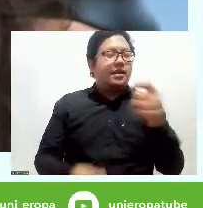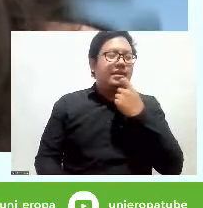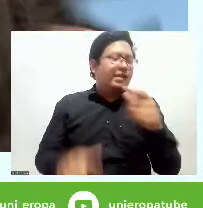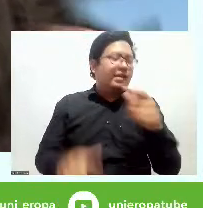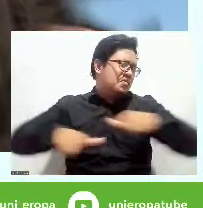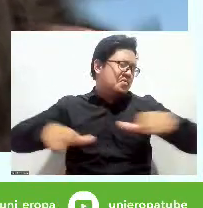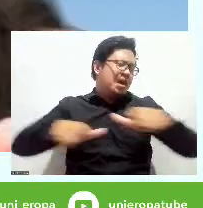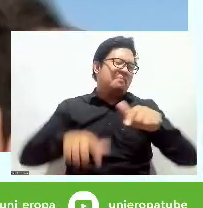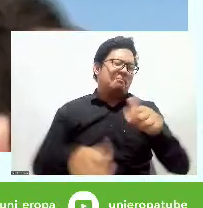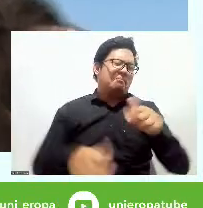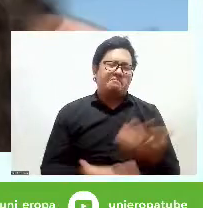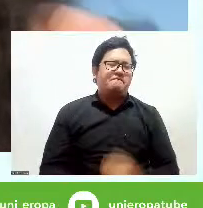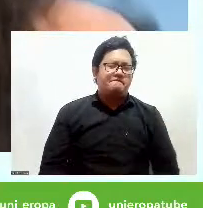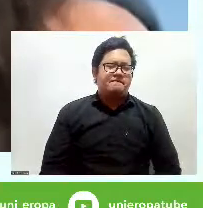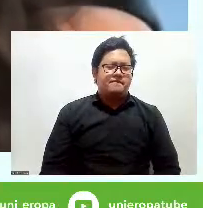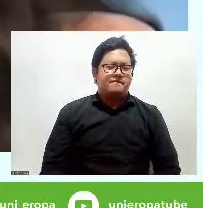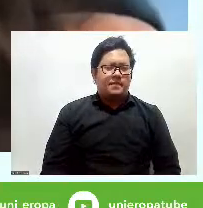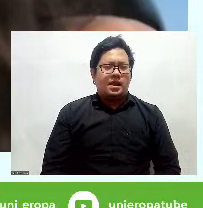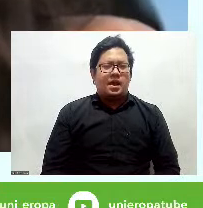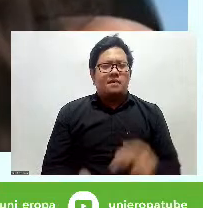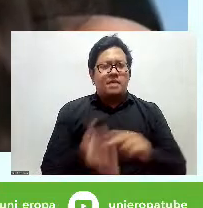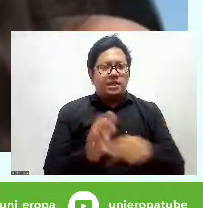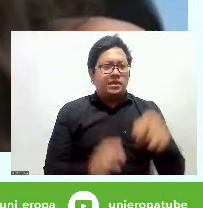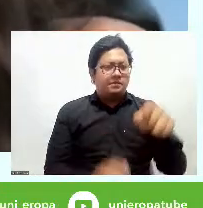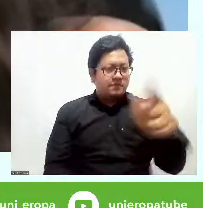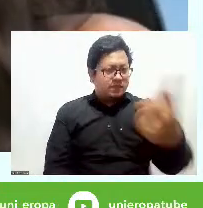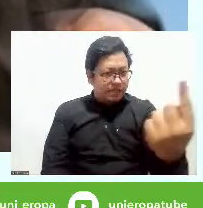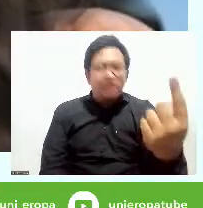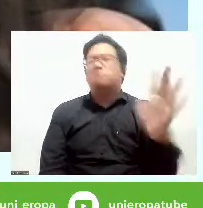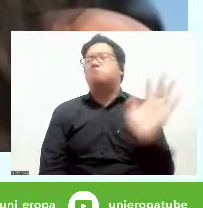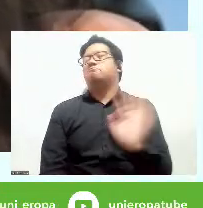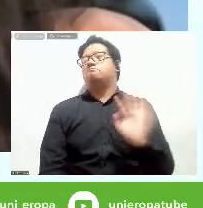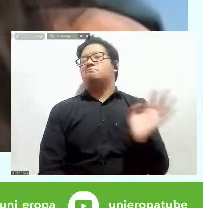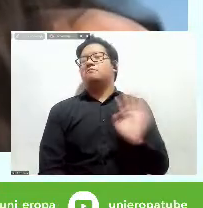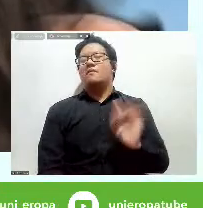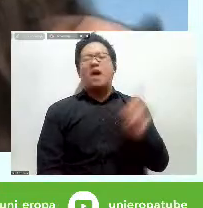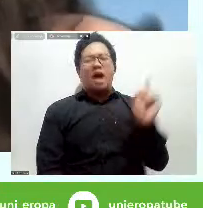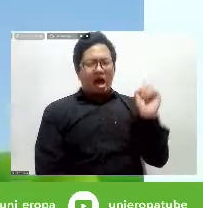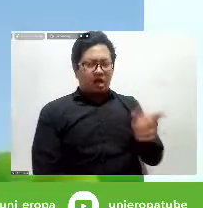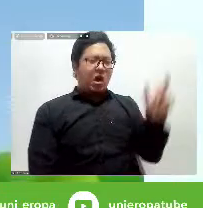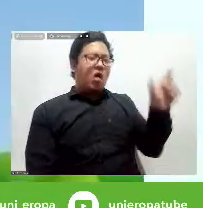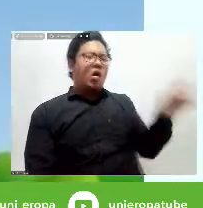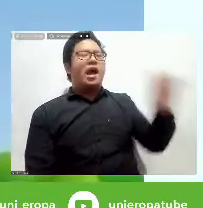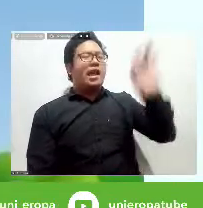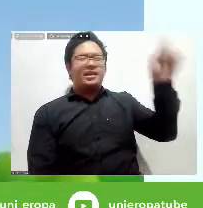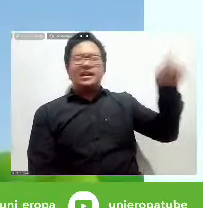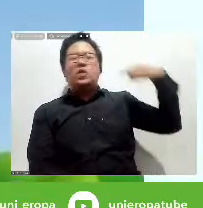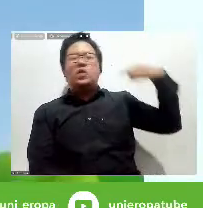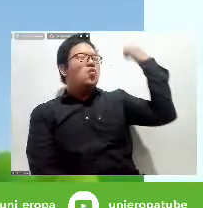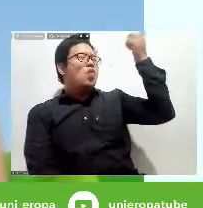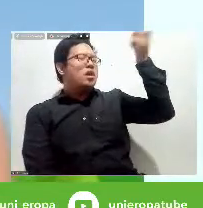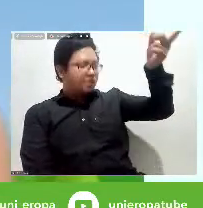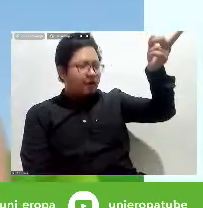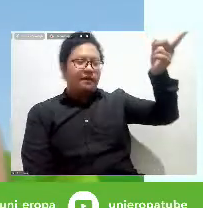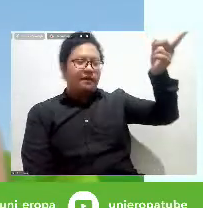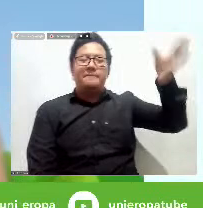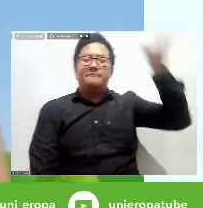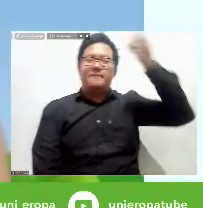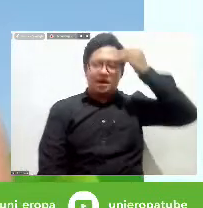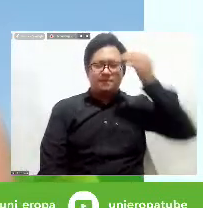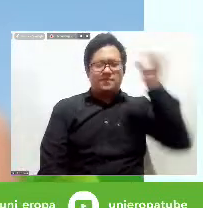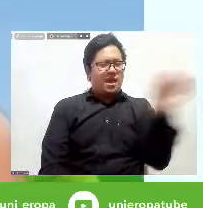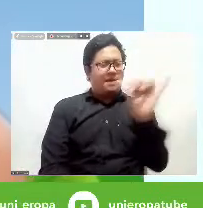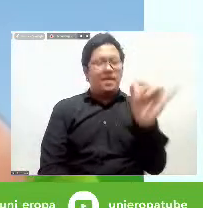Tadi kalian tidak sendiri Kalian ada kok di luar sana yang suka HAM dengan kalian tapi yang membedakan kamu dengan yang lainnya adalah